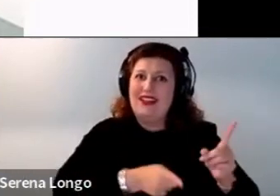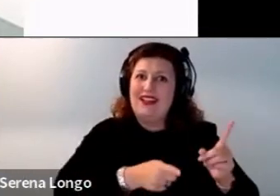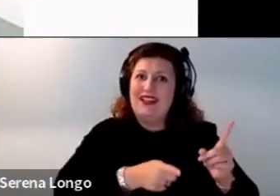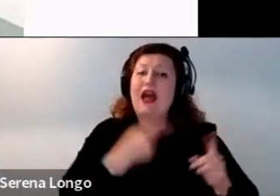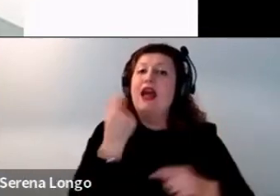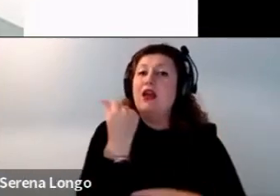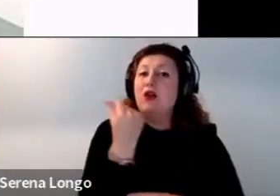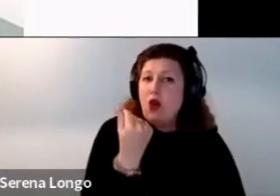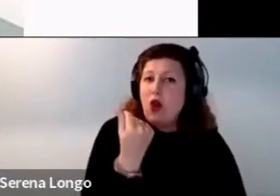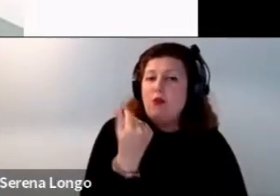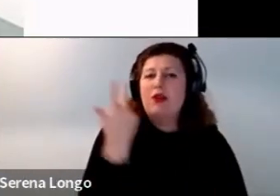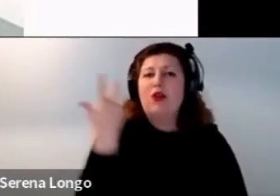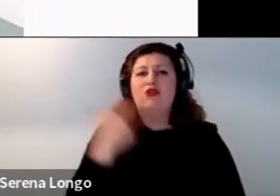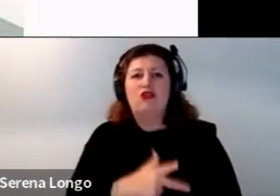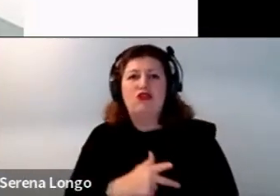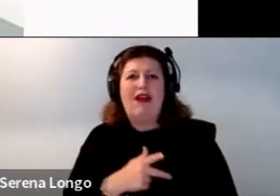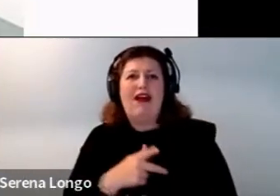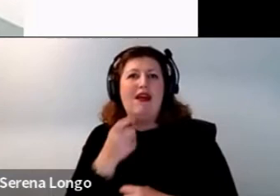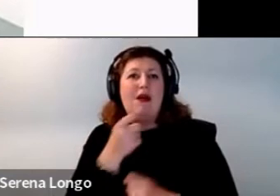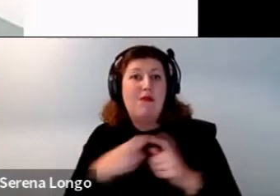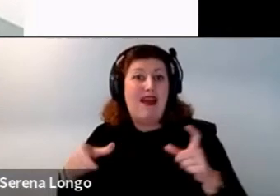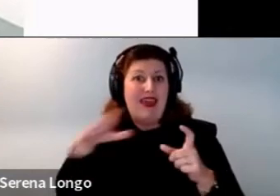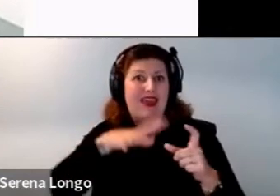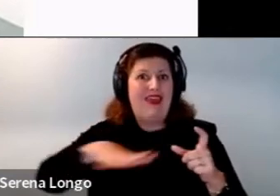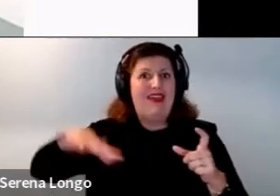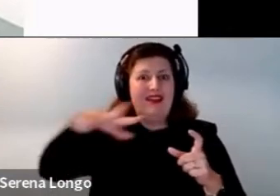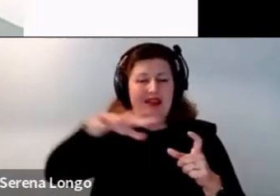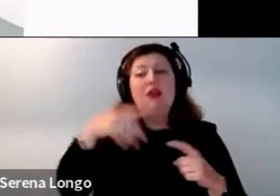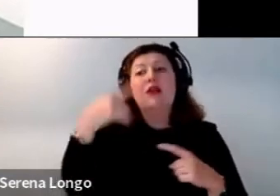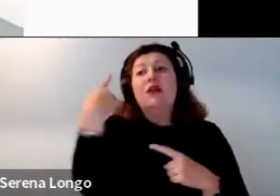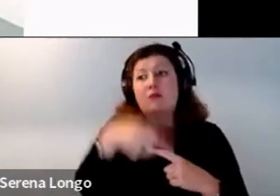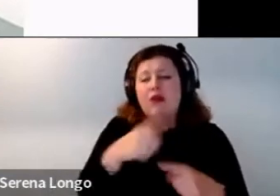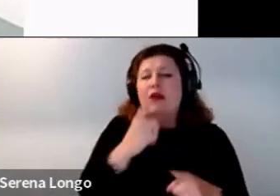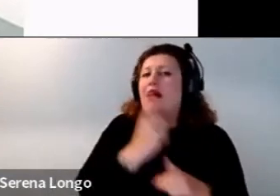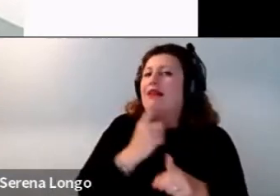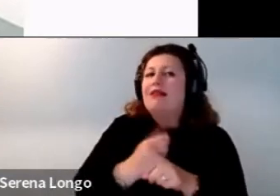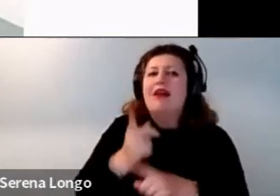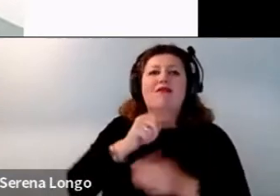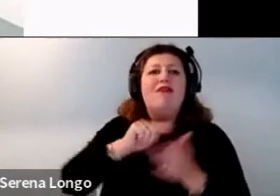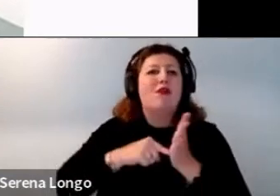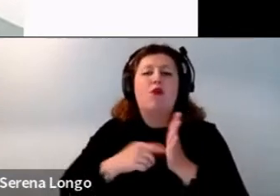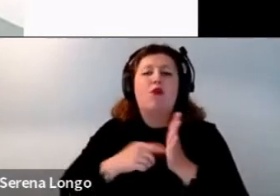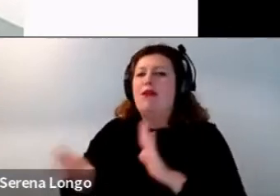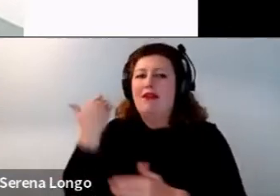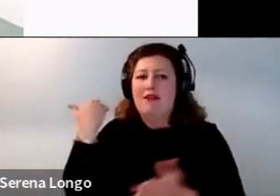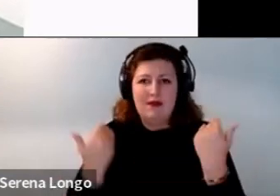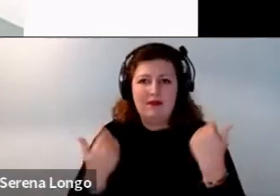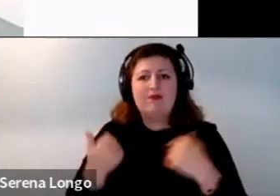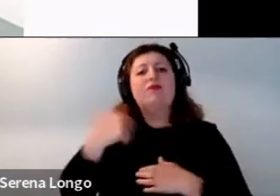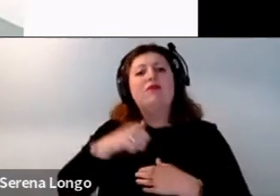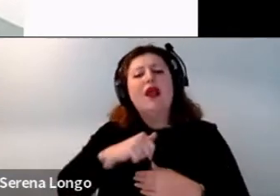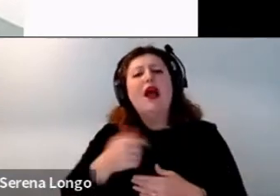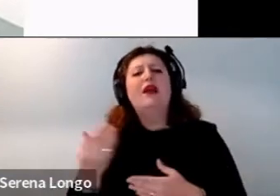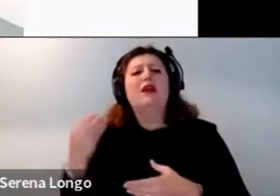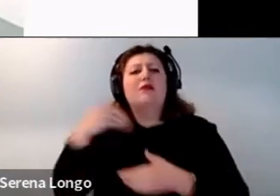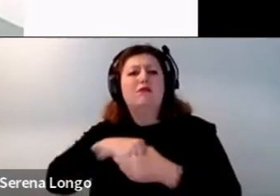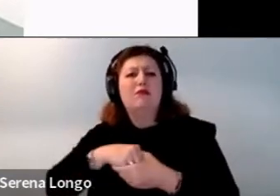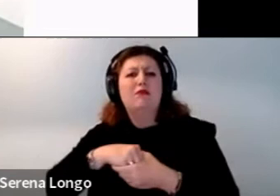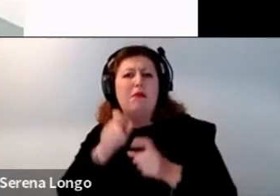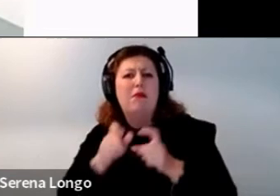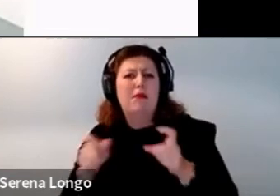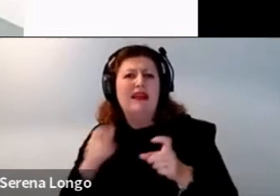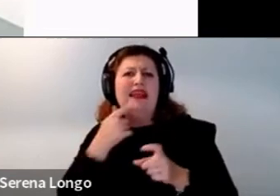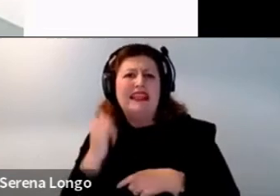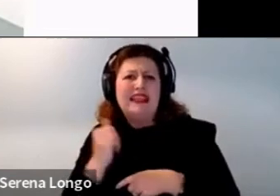del Paese. Ma qui con lavoratori per me si intende tutti i cittadini, compresi appunto anche le